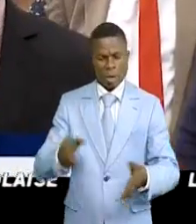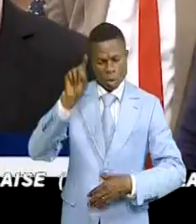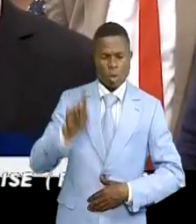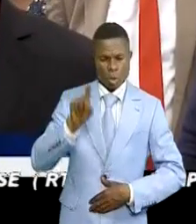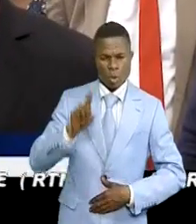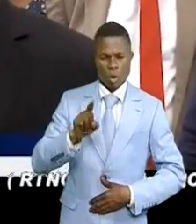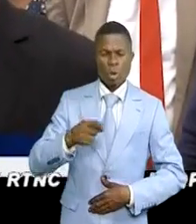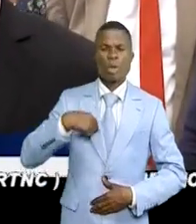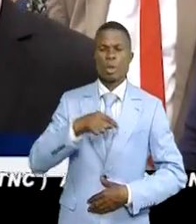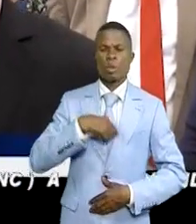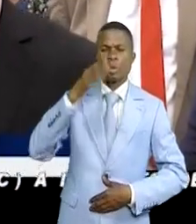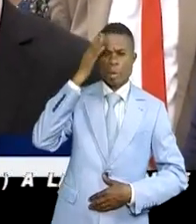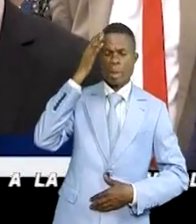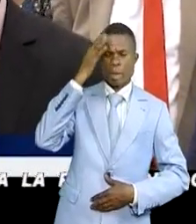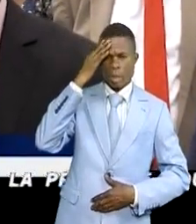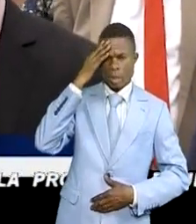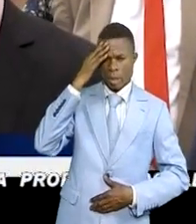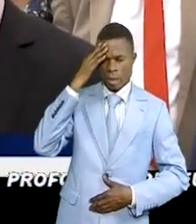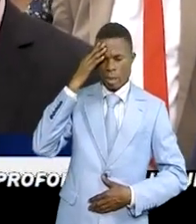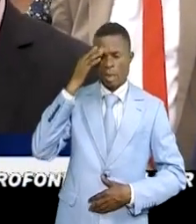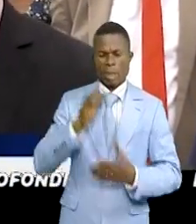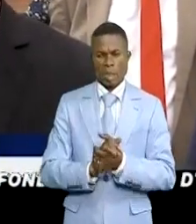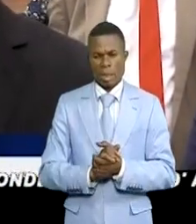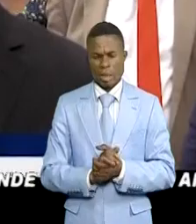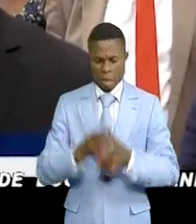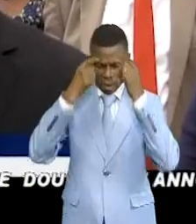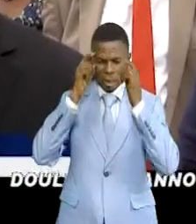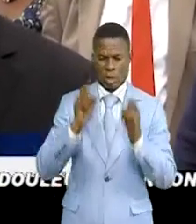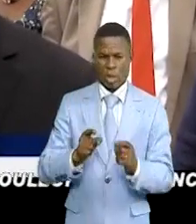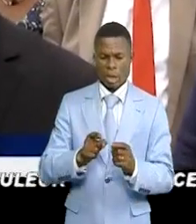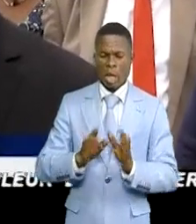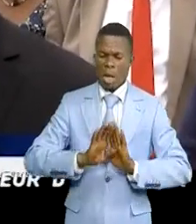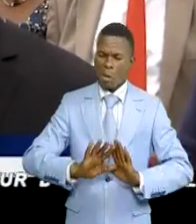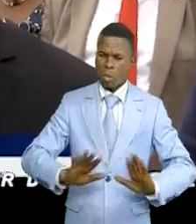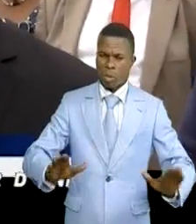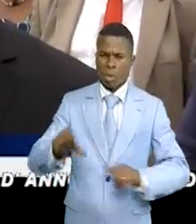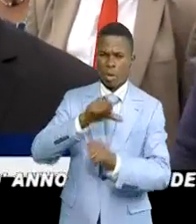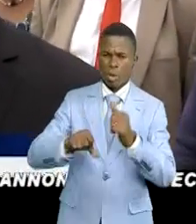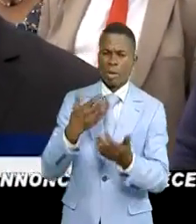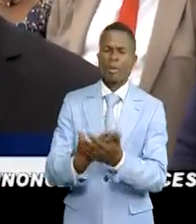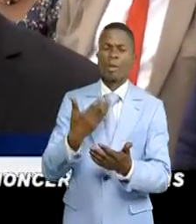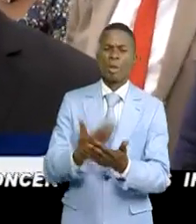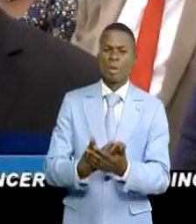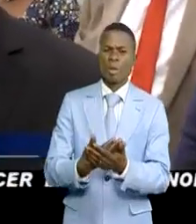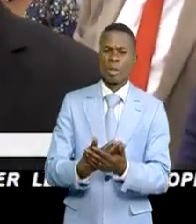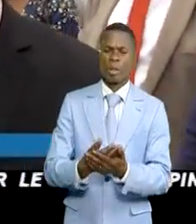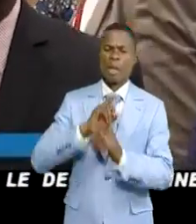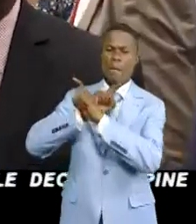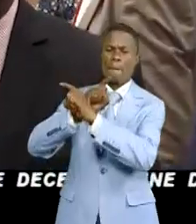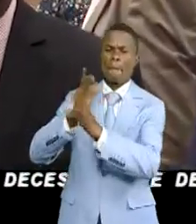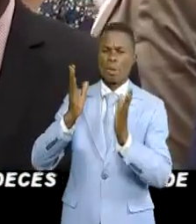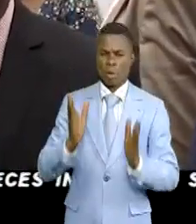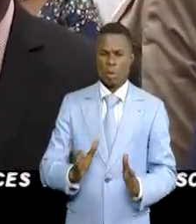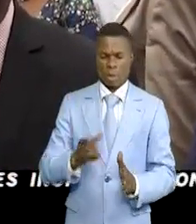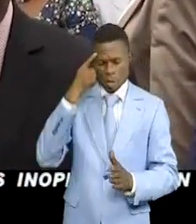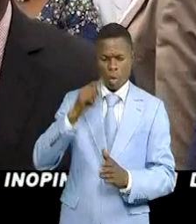tout prix que nous puissions penser à une certaine mesure d'hygiène urgente et préventive